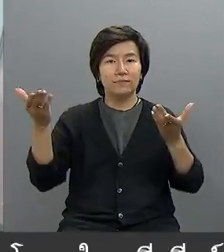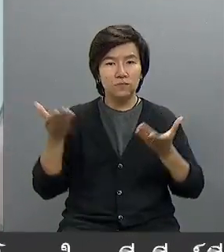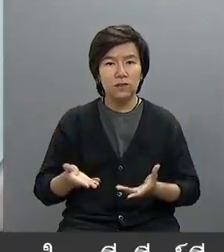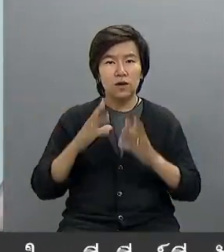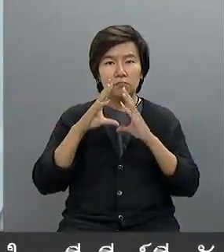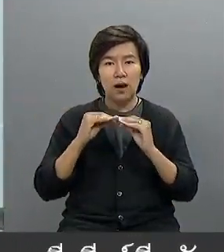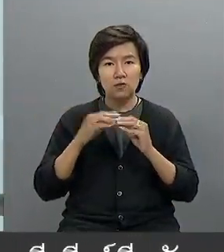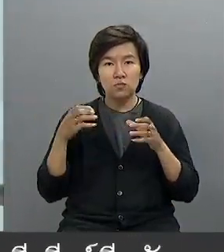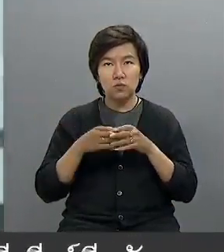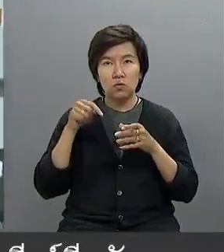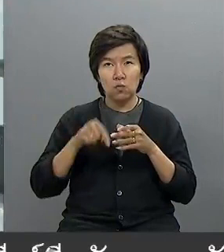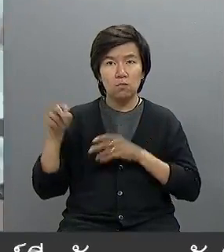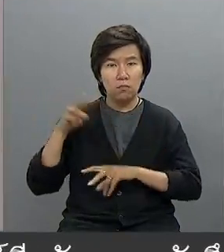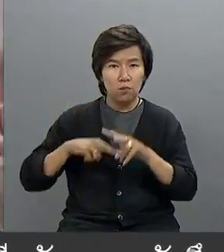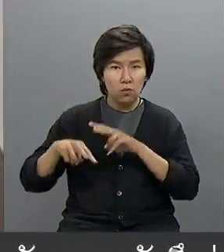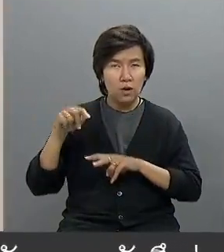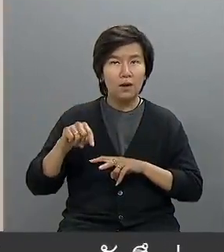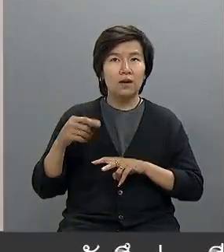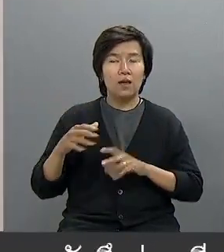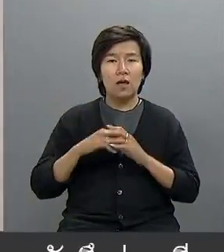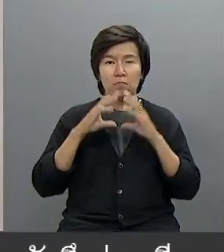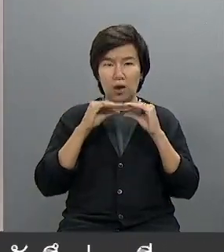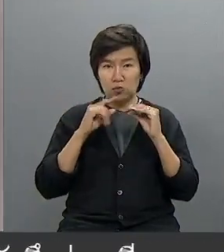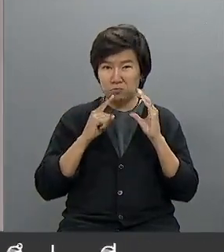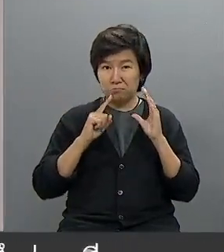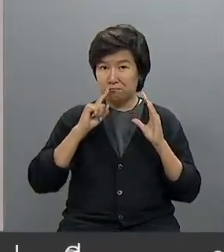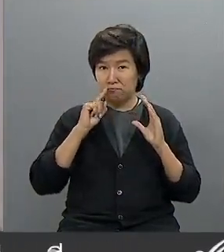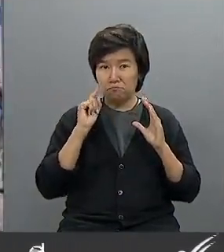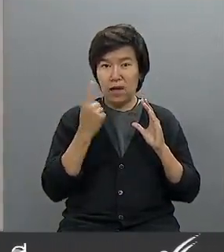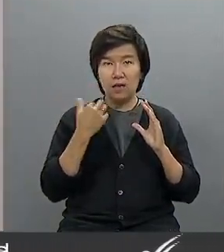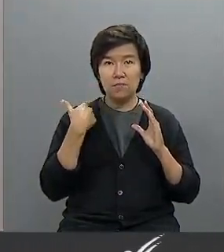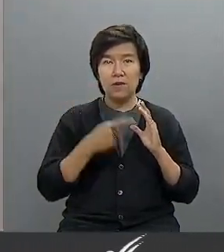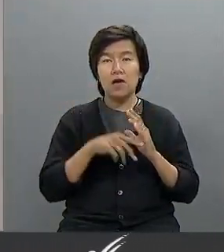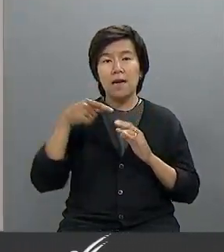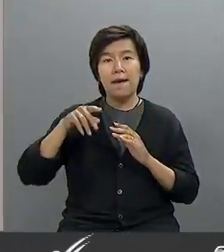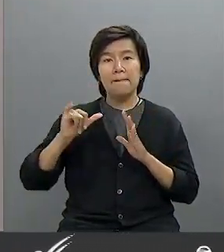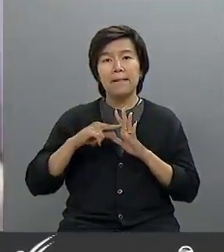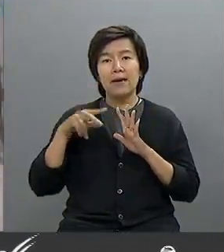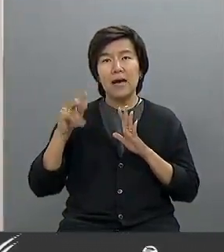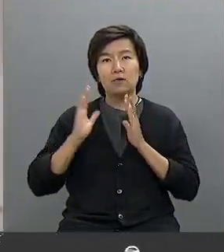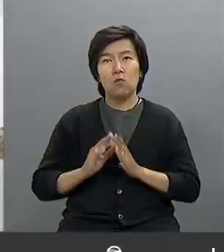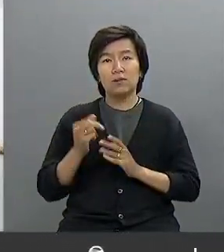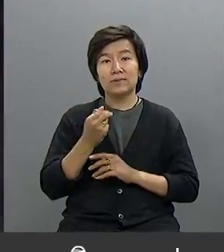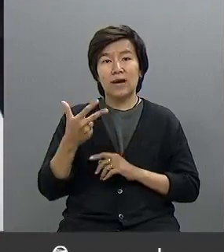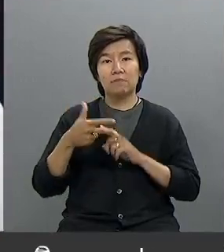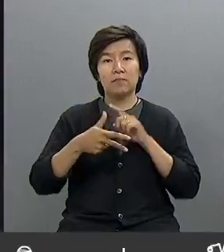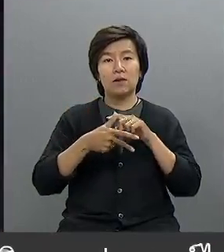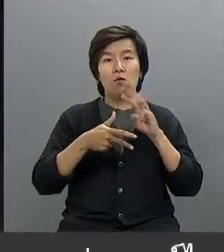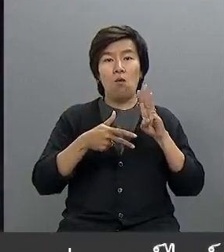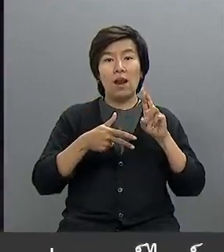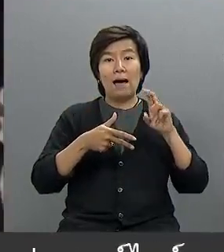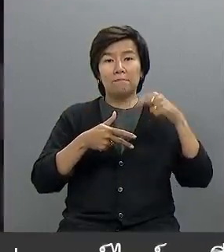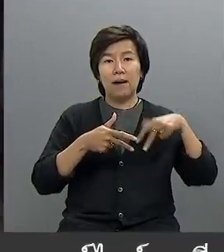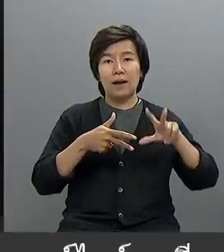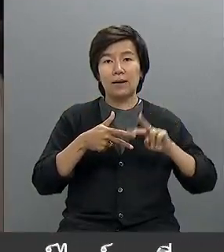คดีนี้อีกครั้งหลังจากสอบปากคำพยานทั้ง3คนที่ประกอบไปด้วยนายวรพัฒน์นายกรณ์กันเที่ย